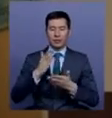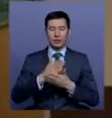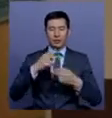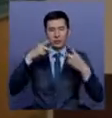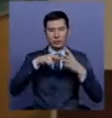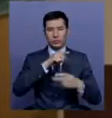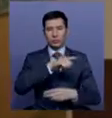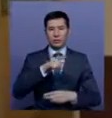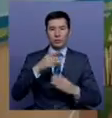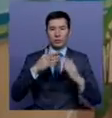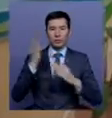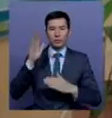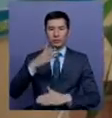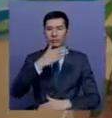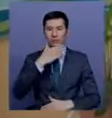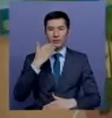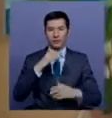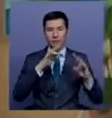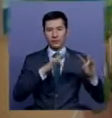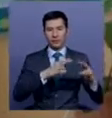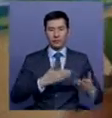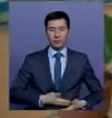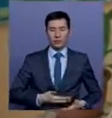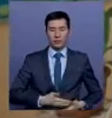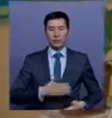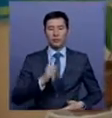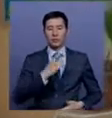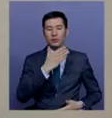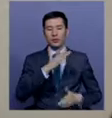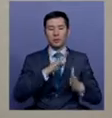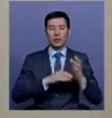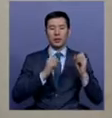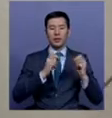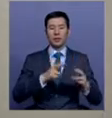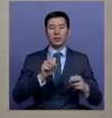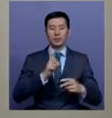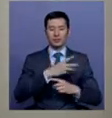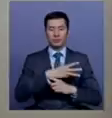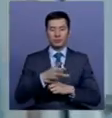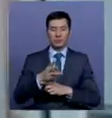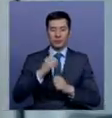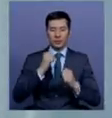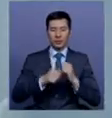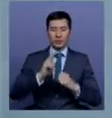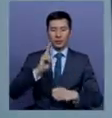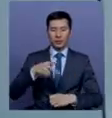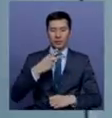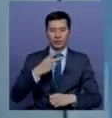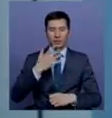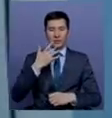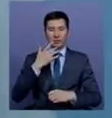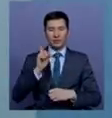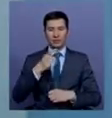студенттер жатақханада тұрып жатыр. Осы тұста олардың қауіпсіздігін қамтамасыз ету мақсатында әр 2 сағат сайын ылғалды тазалаудан